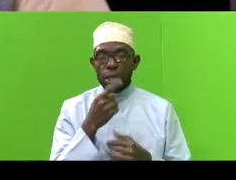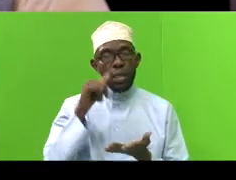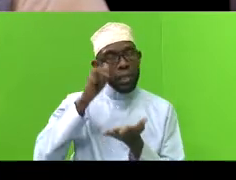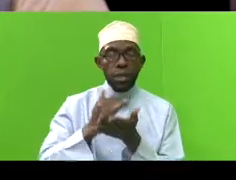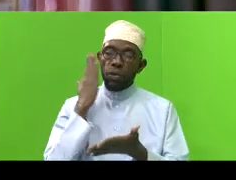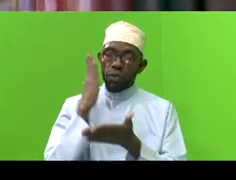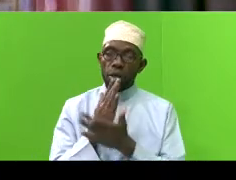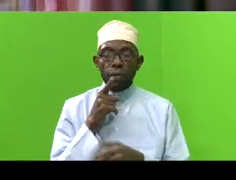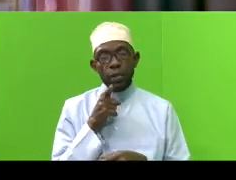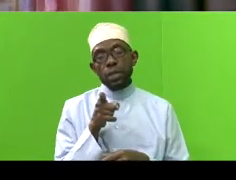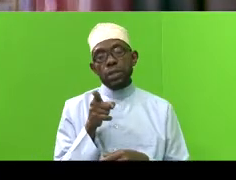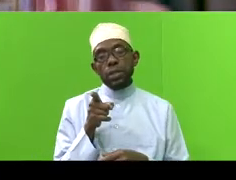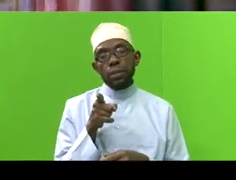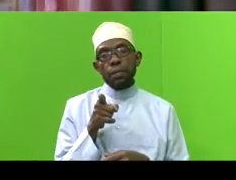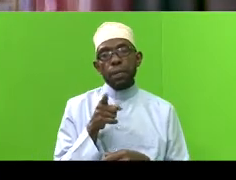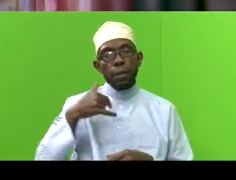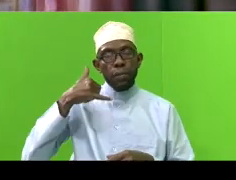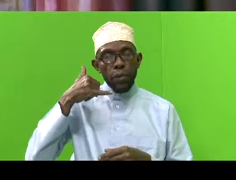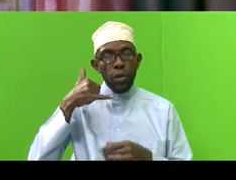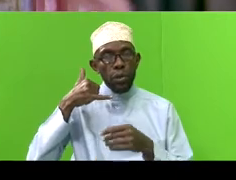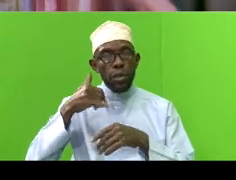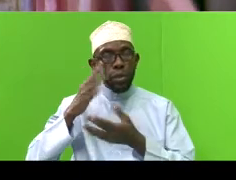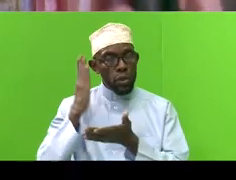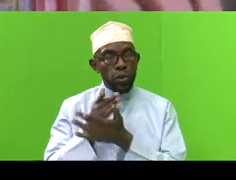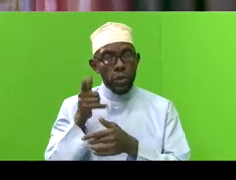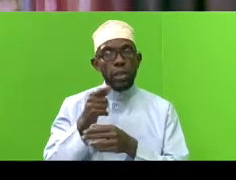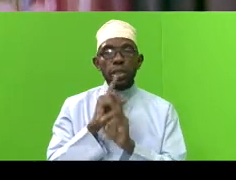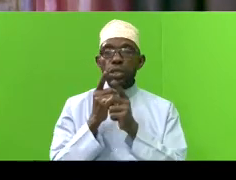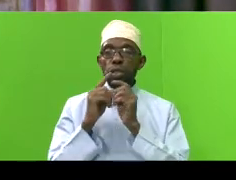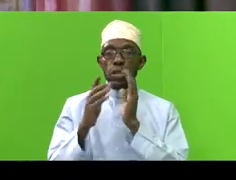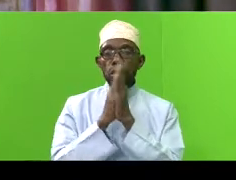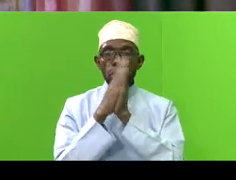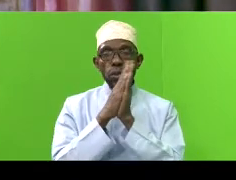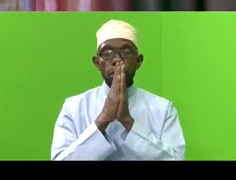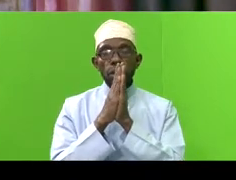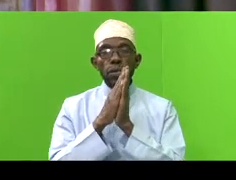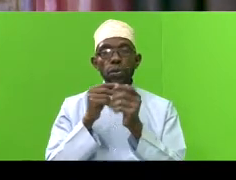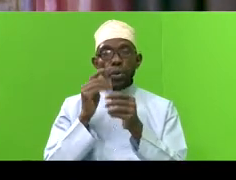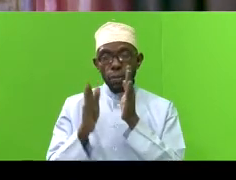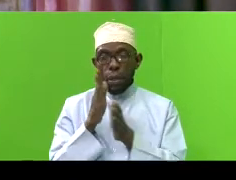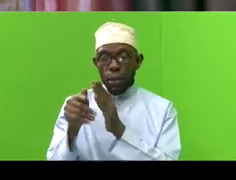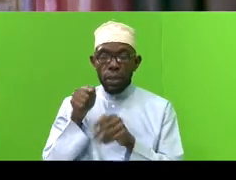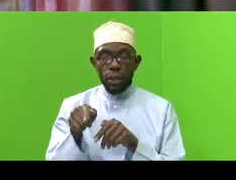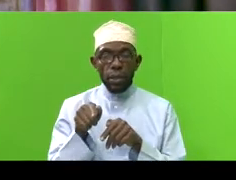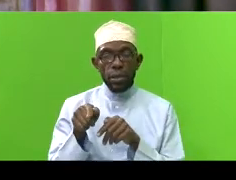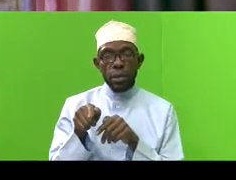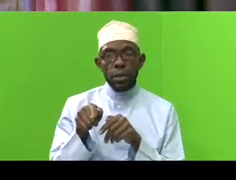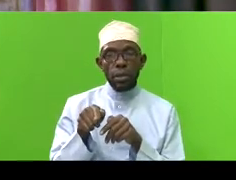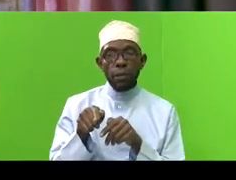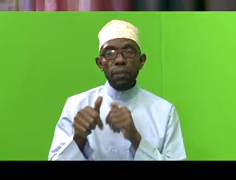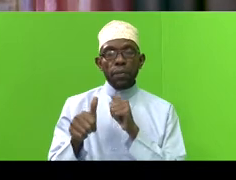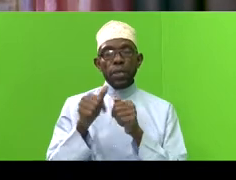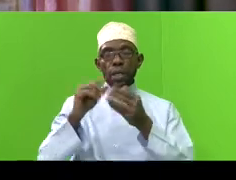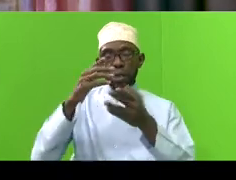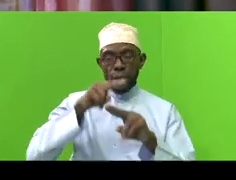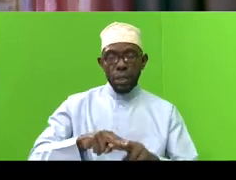wakathibitisha kwanza, kapigia mtu mmoja bwana ni kweli nyinyi ati mnajama hii na hii na hii, wangejua pengine wakadiffuse ile